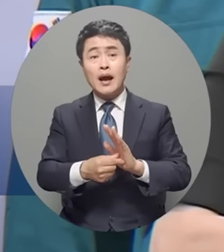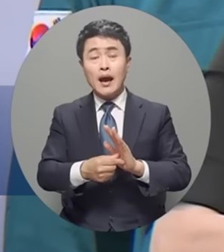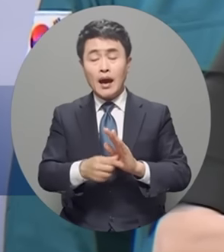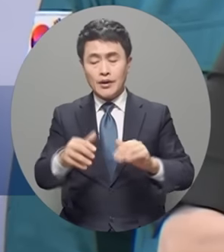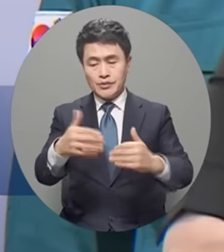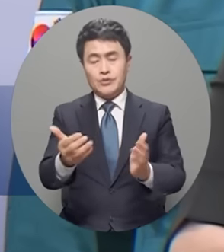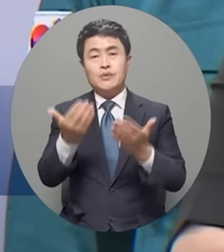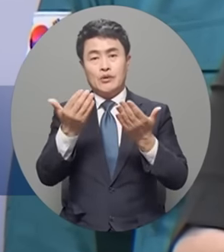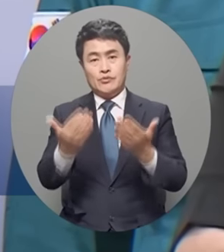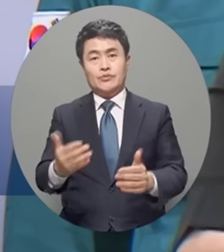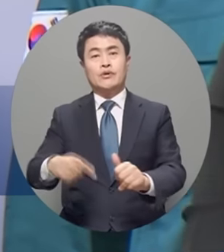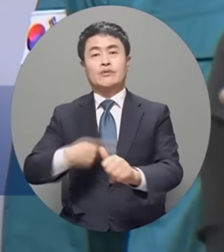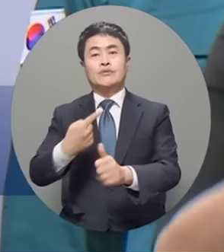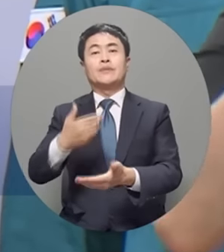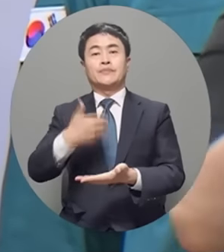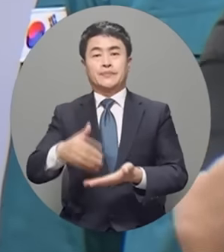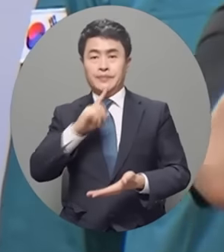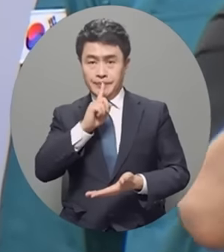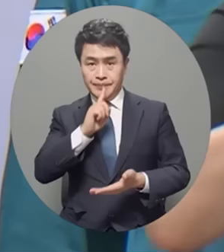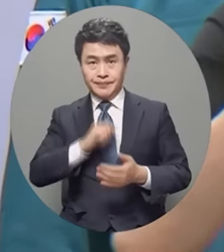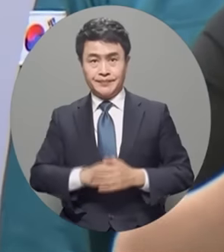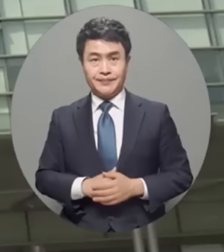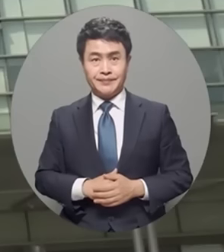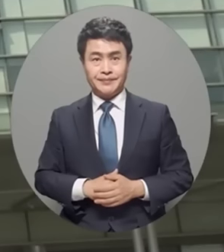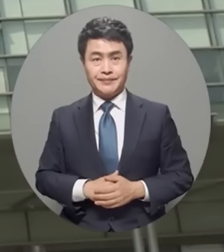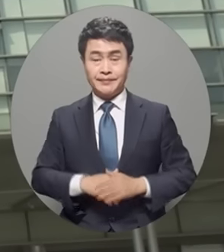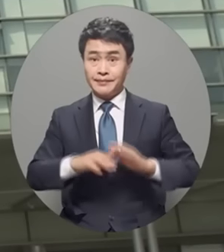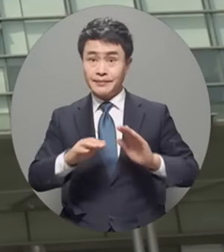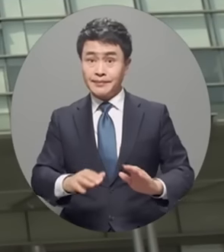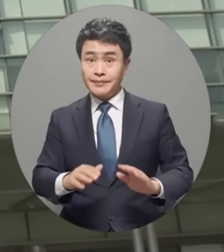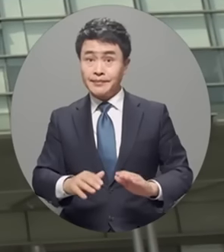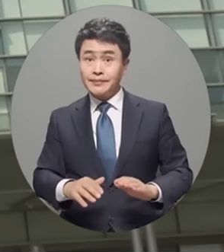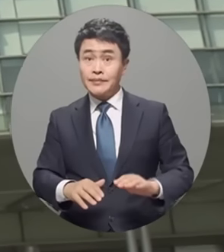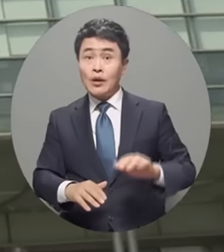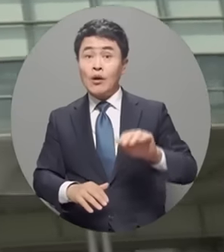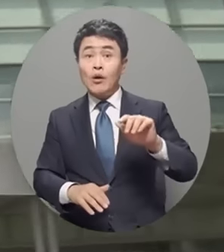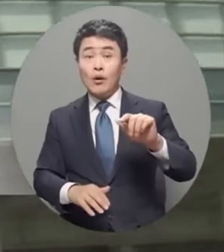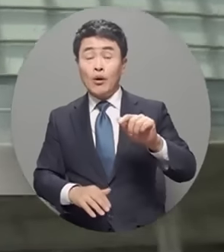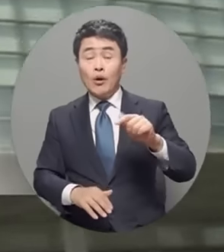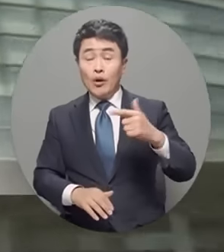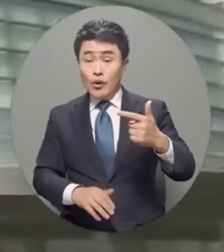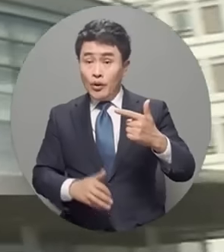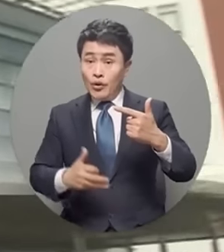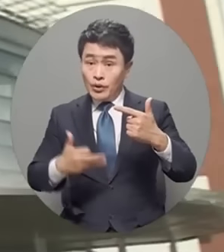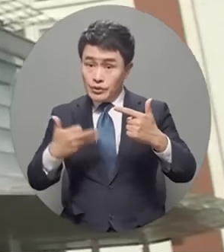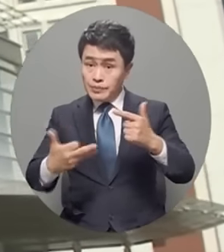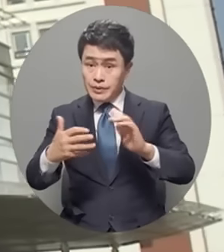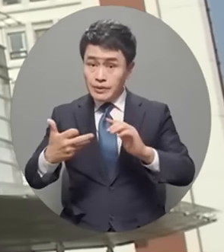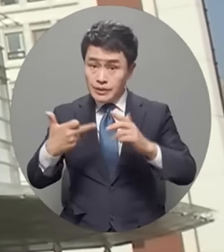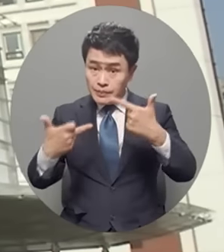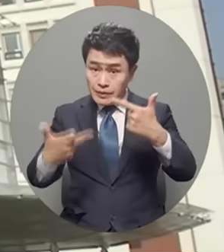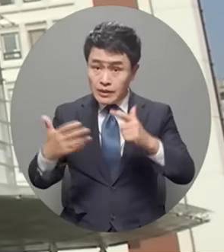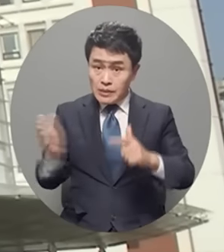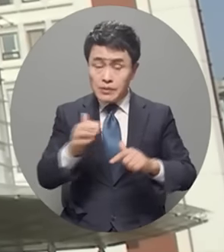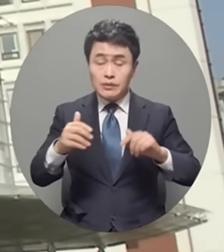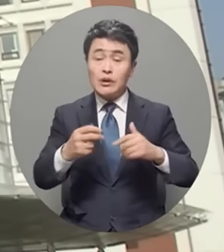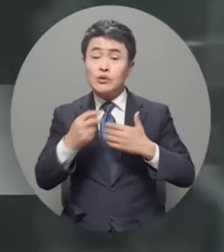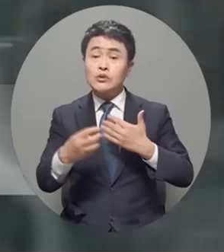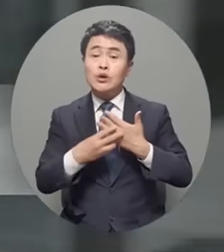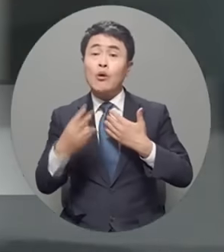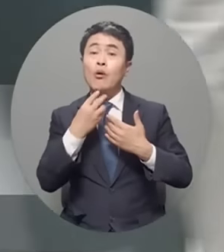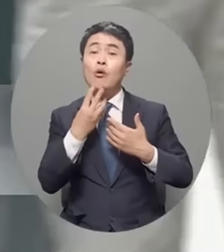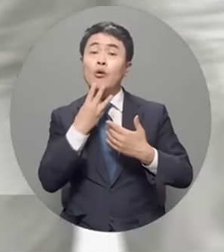집단 휴진 참여율을 보이고 있습니다. 다만 17일부터 서울대병원의 무기한 휴진이 시작되고 상당수